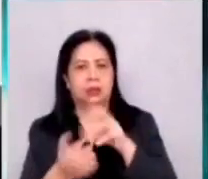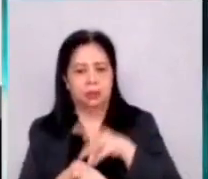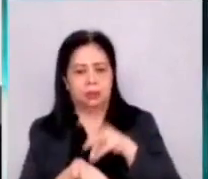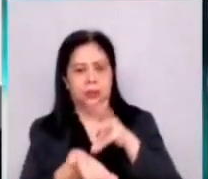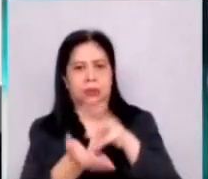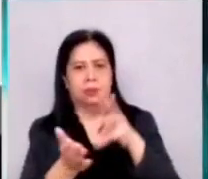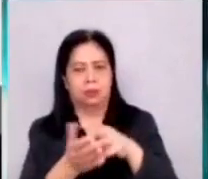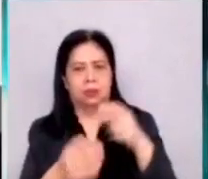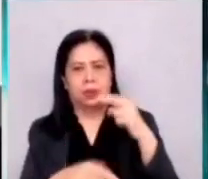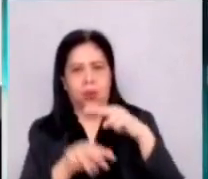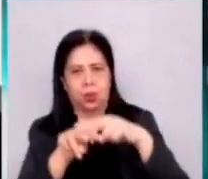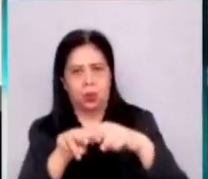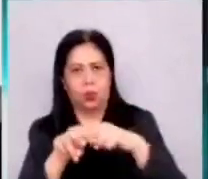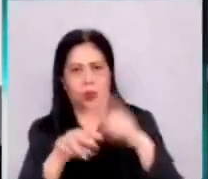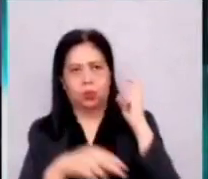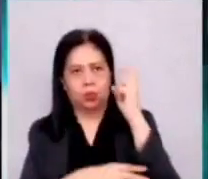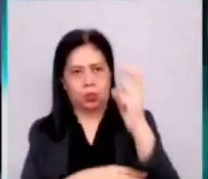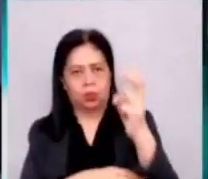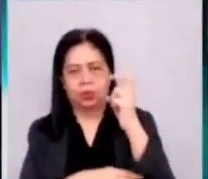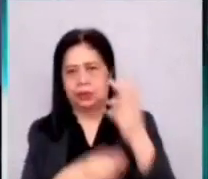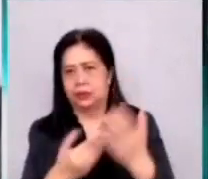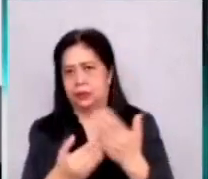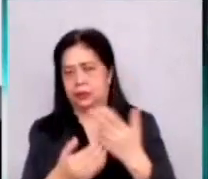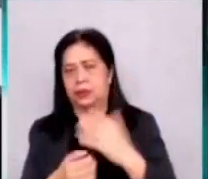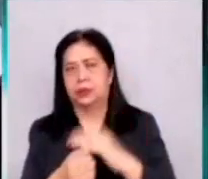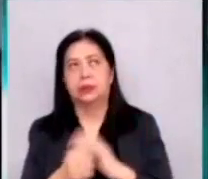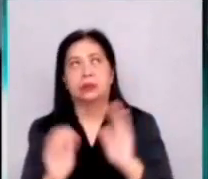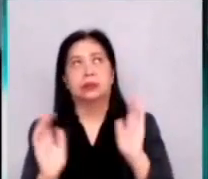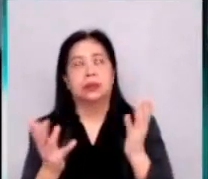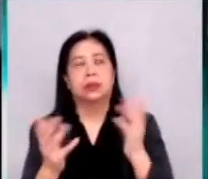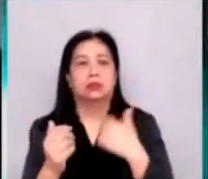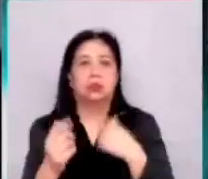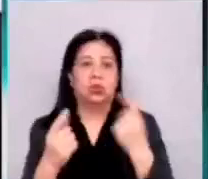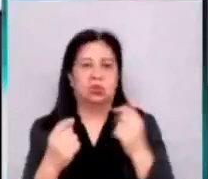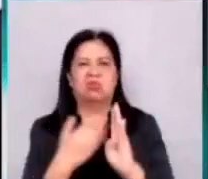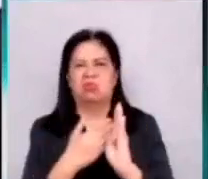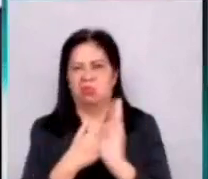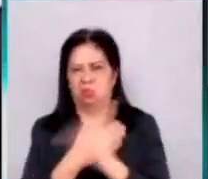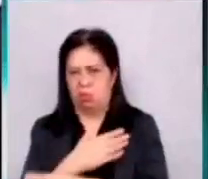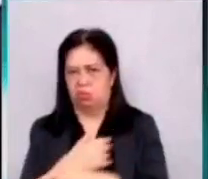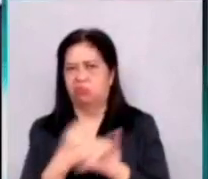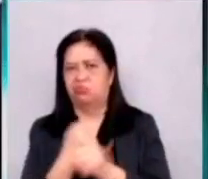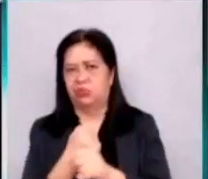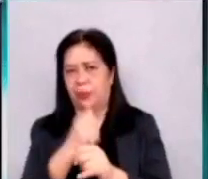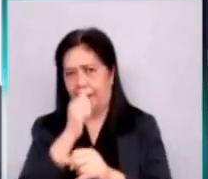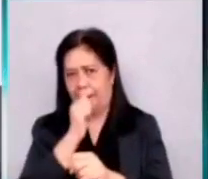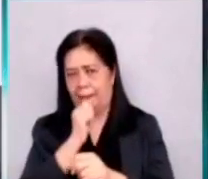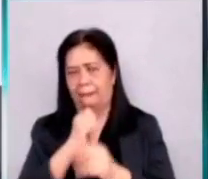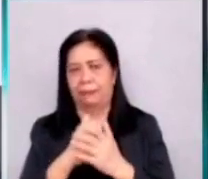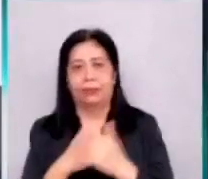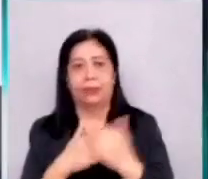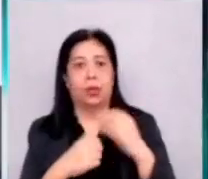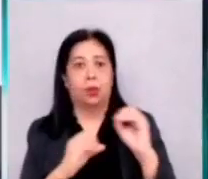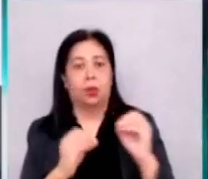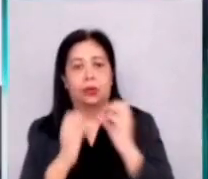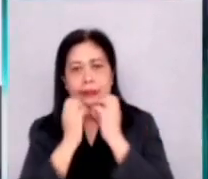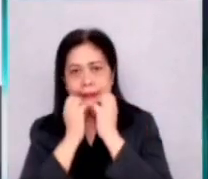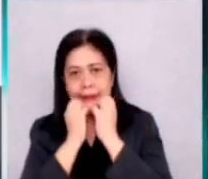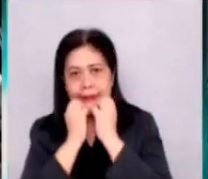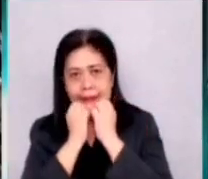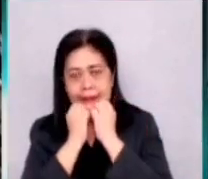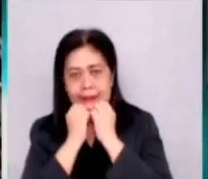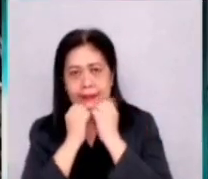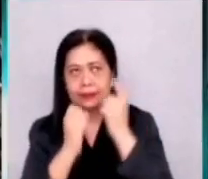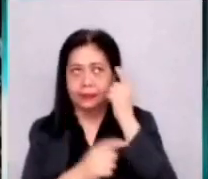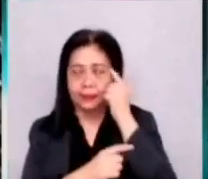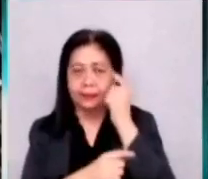railways. Paano yun tinanggal na? Babalik na lang po ako sa jeep. May sarili ring paghihigpit ng sinturong naiisip ang